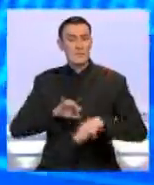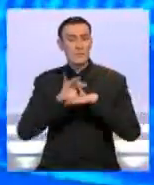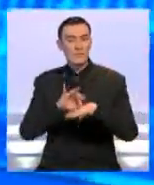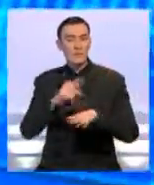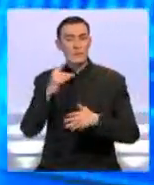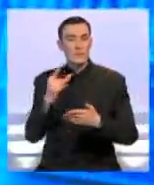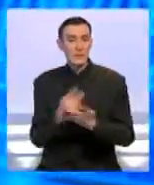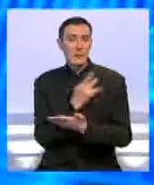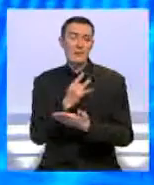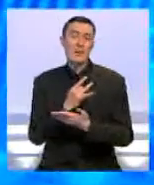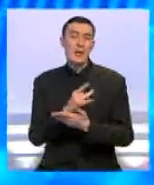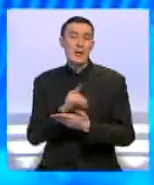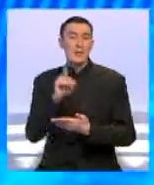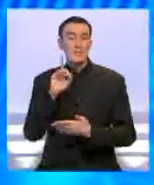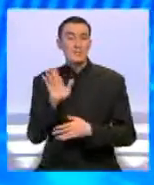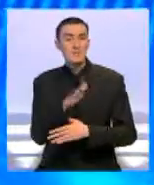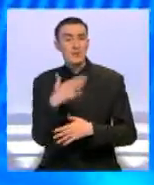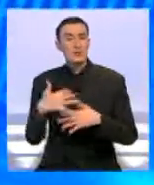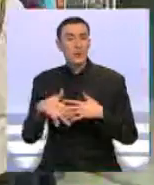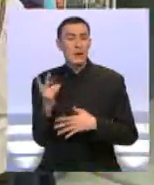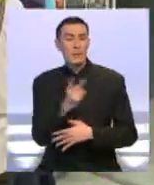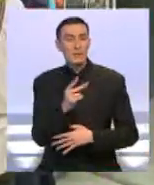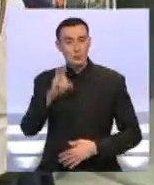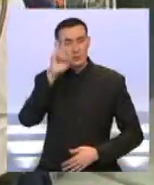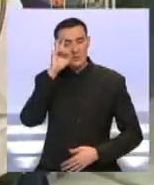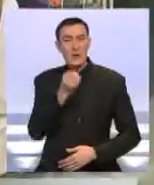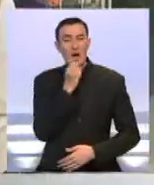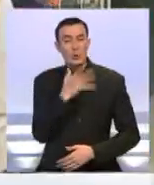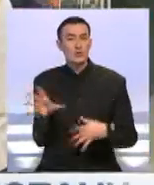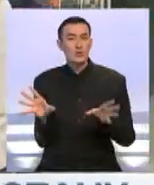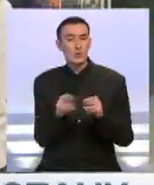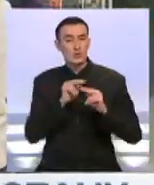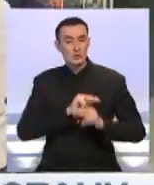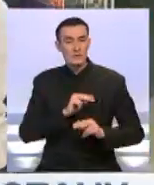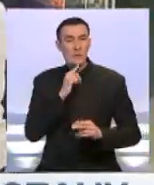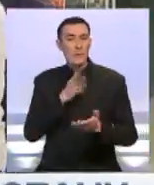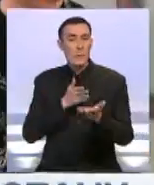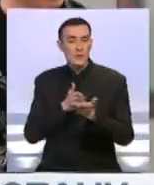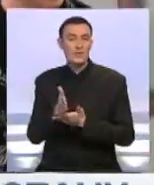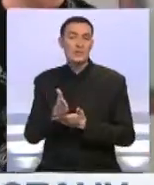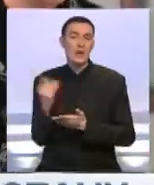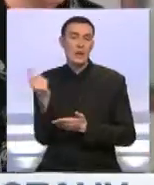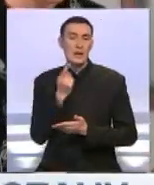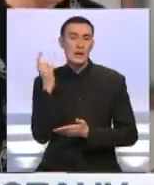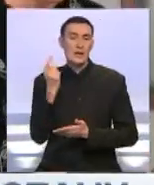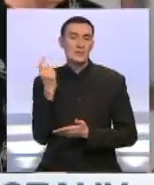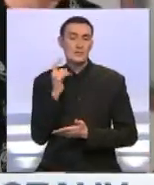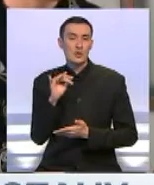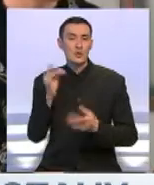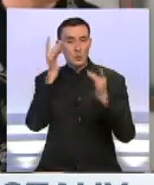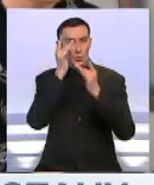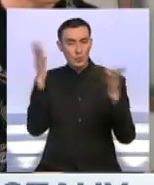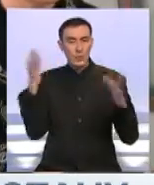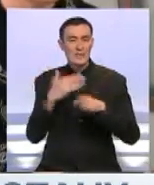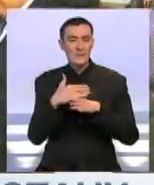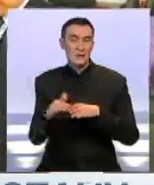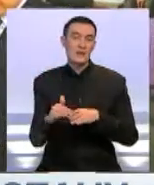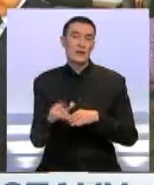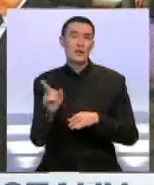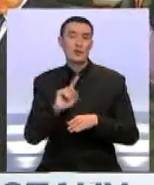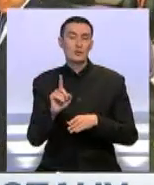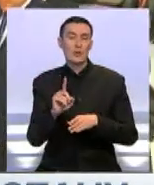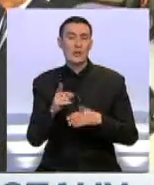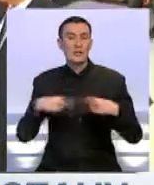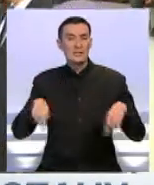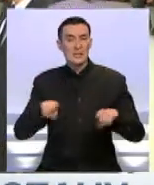проводится впервые. Между двумя государствами сложилось хорошее сотрудничество в политической, экономической и культурной сферах,